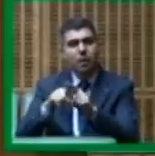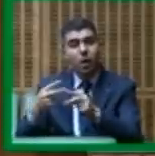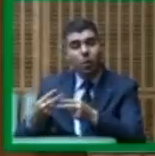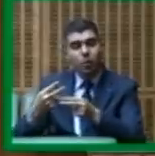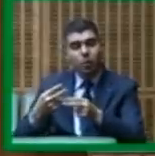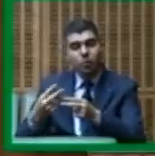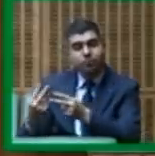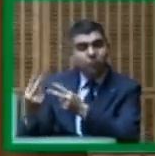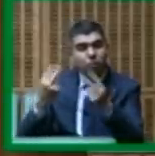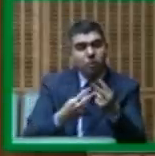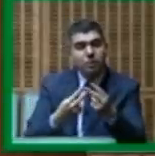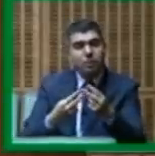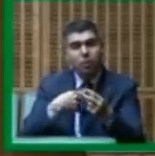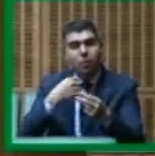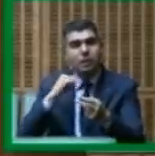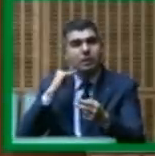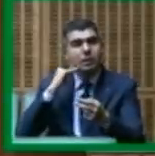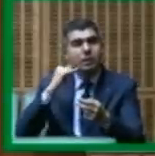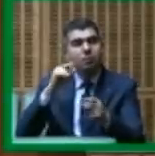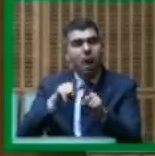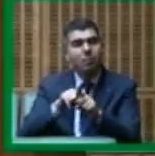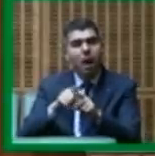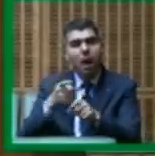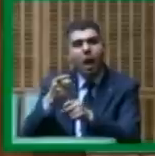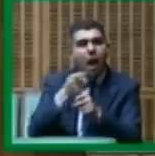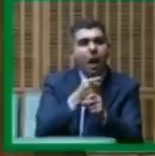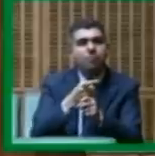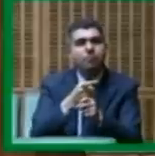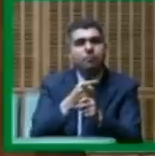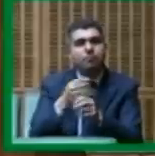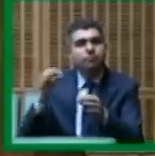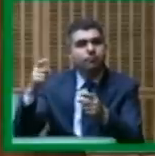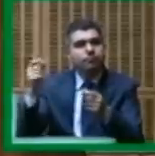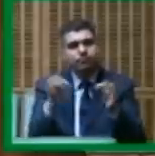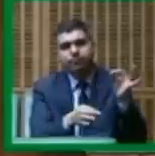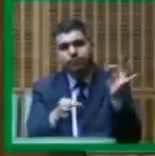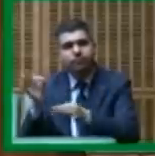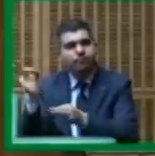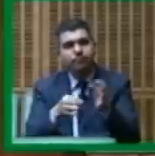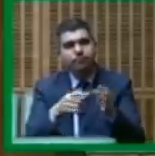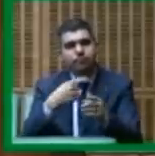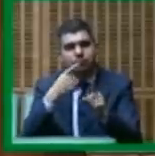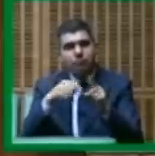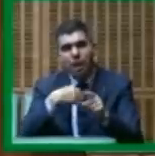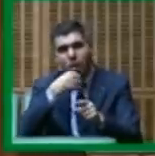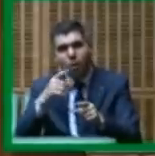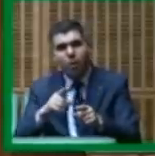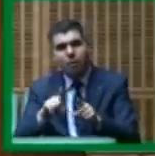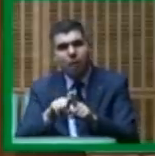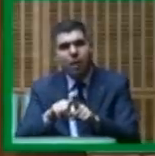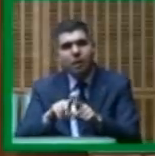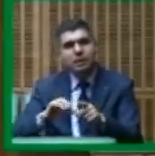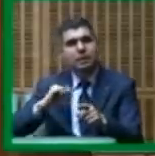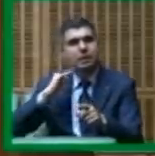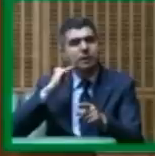اليوم وهو في حرب لم تتوقف. وراني ما بغيتش نجبد بعض